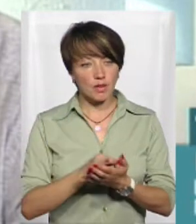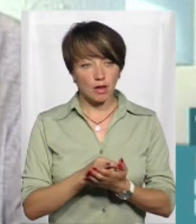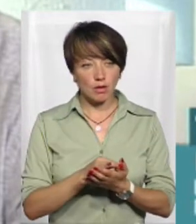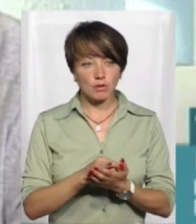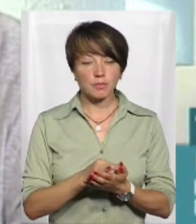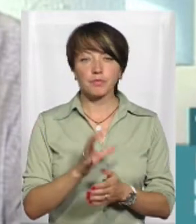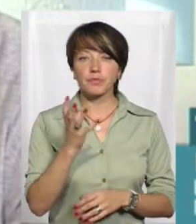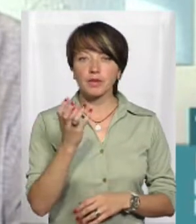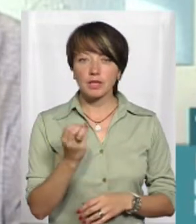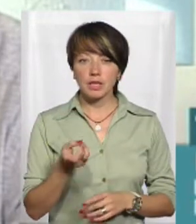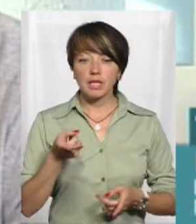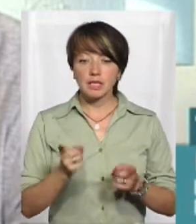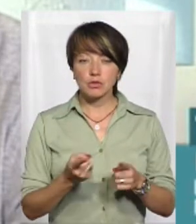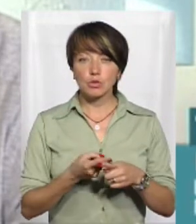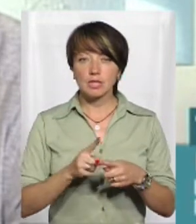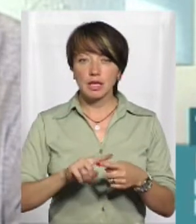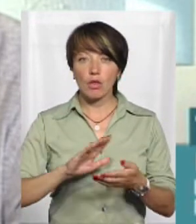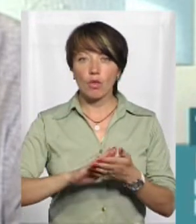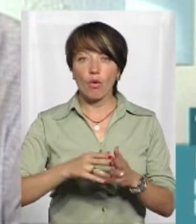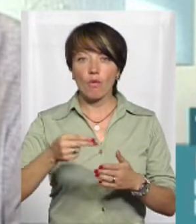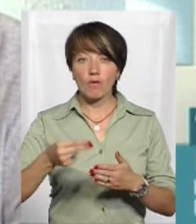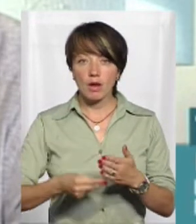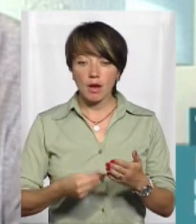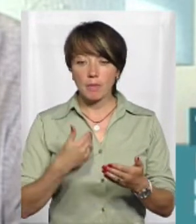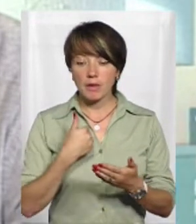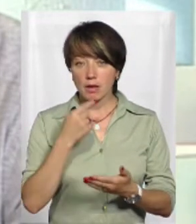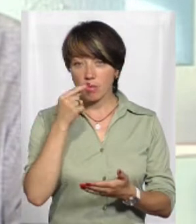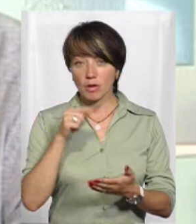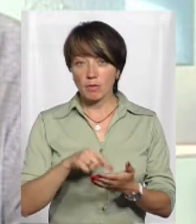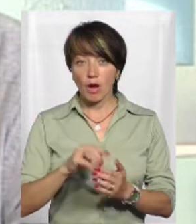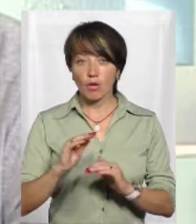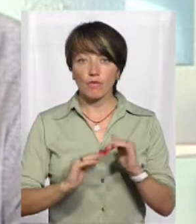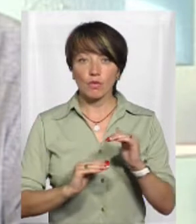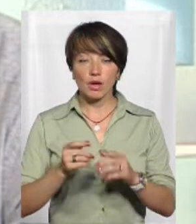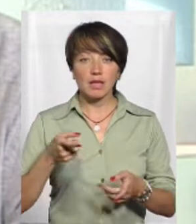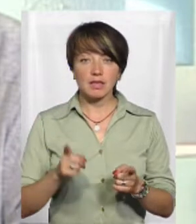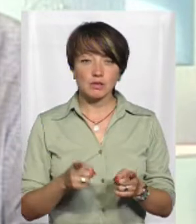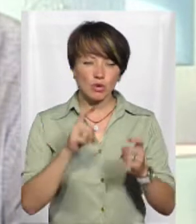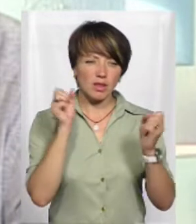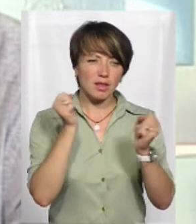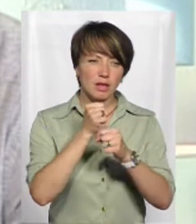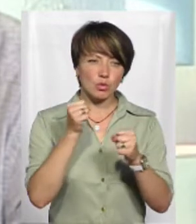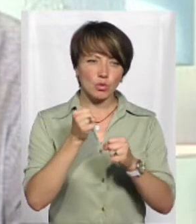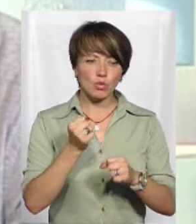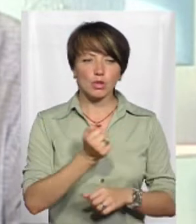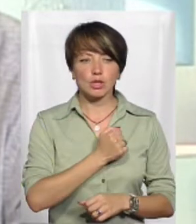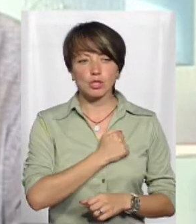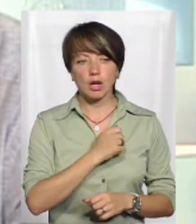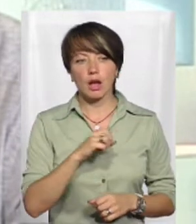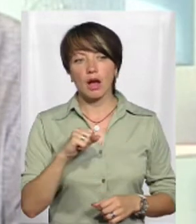того, зазначимо, дійсно, ці договори в більшості, які мені потрапляють в руки, вони дійсно недолугі, на жаль.